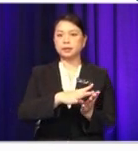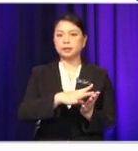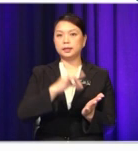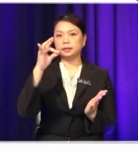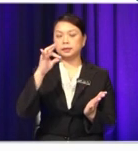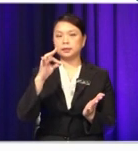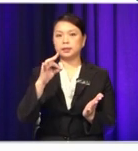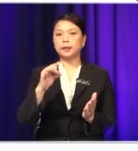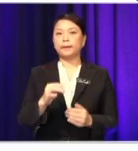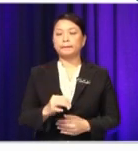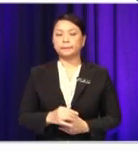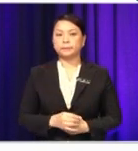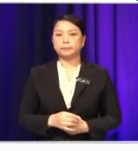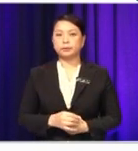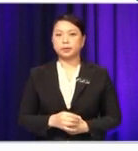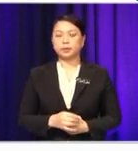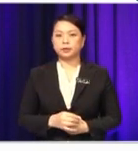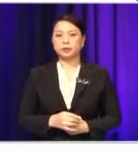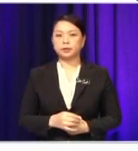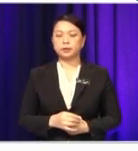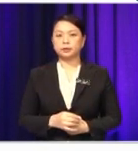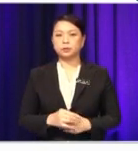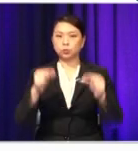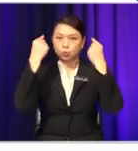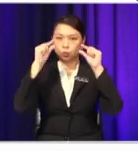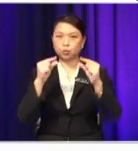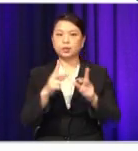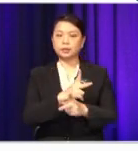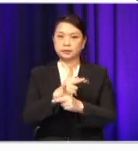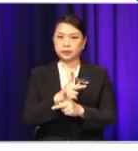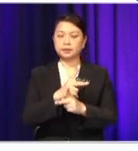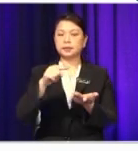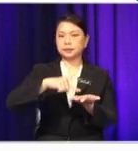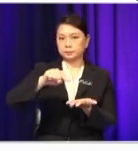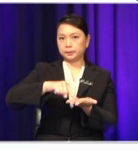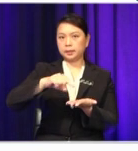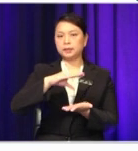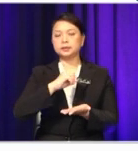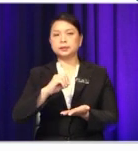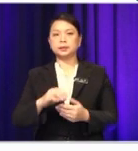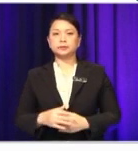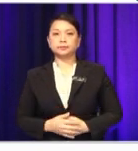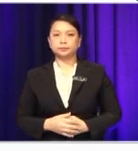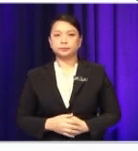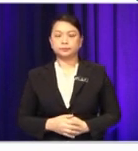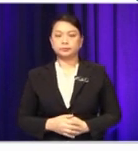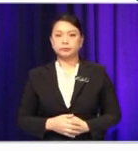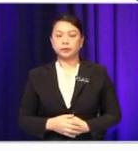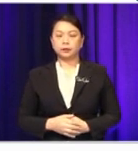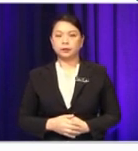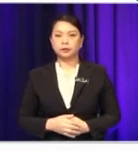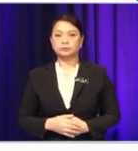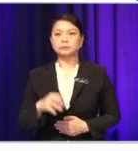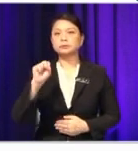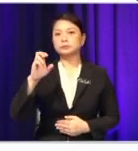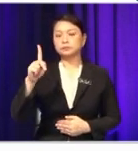bagi membuat semakan kertas dan sebagainya. Dan pihak SPP ataupun pihak sektor pentaksiran peperiksaan ini